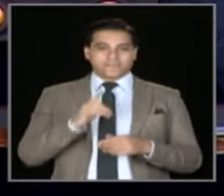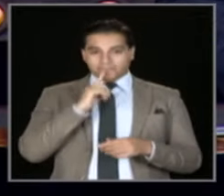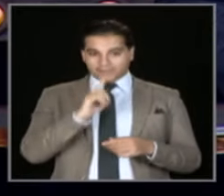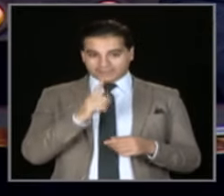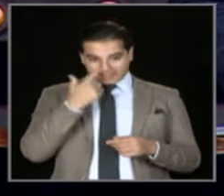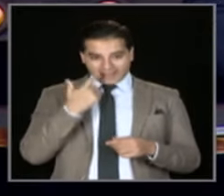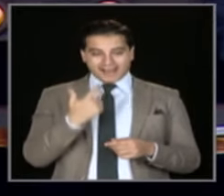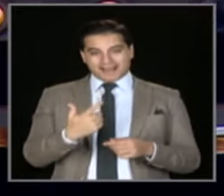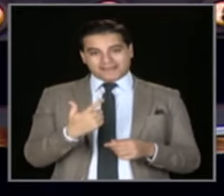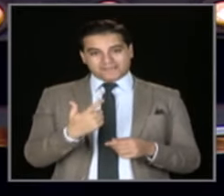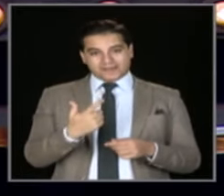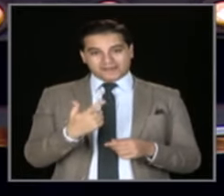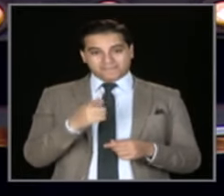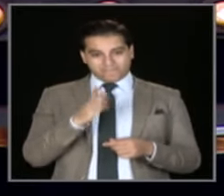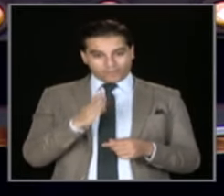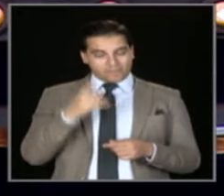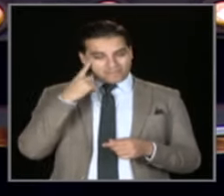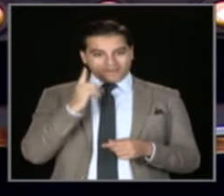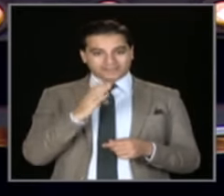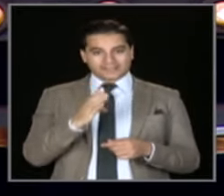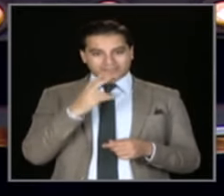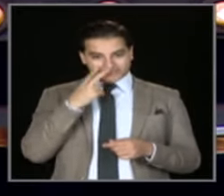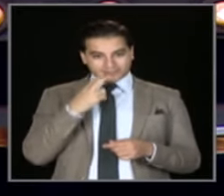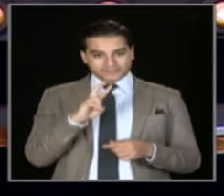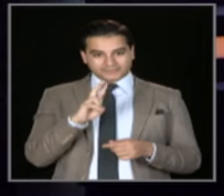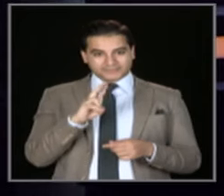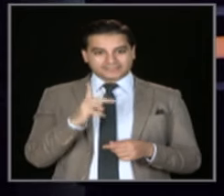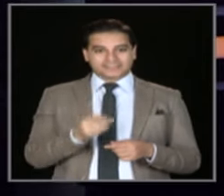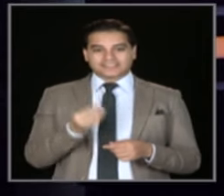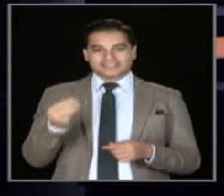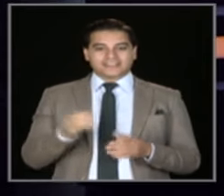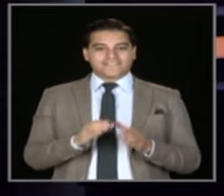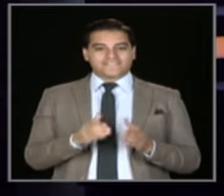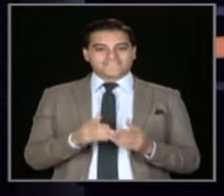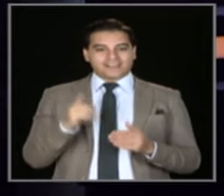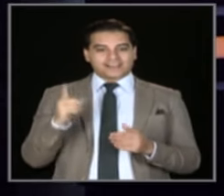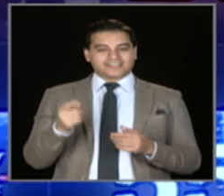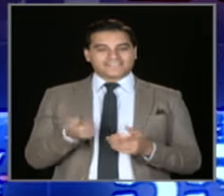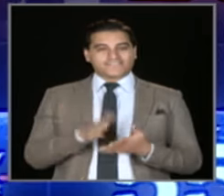يا إسلام، إنك ممكن ما كانش الاسم الأولاني يجيلك تدي الفريق أبو سمبل هدية.